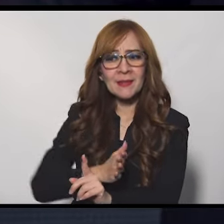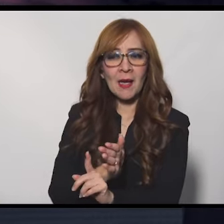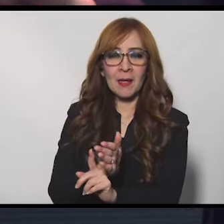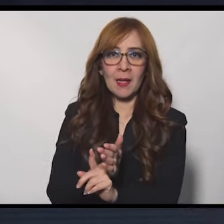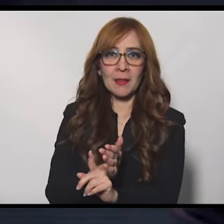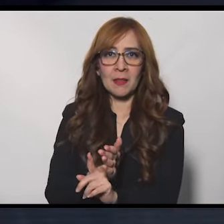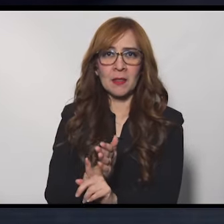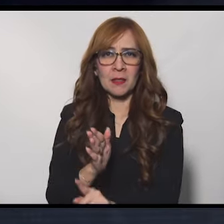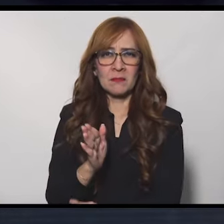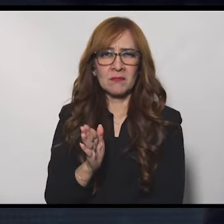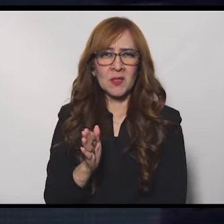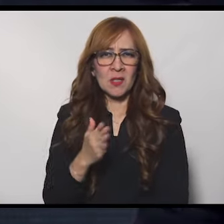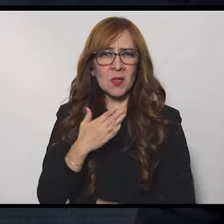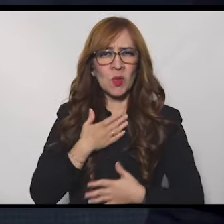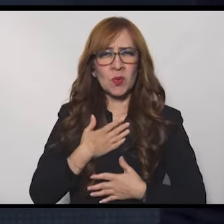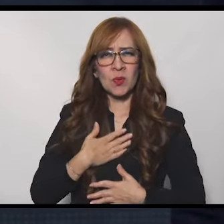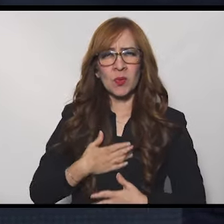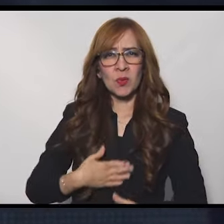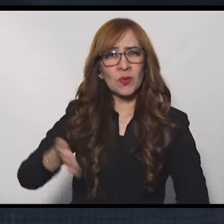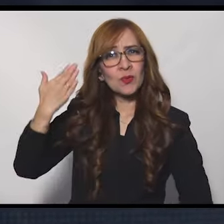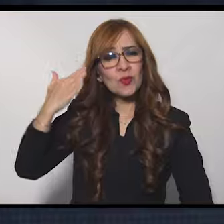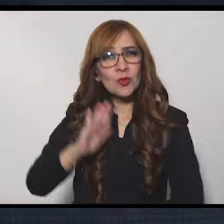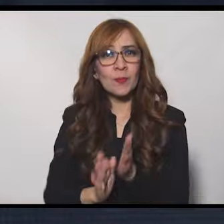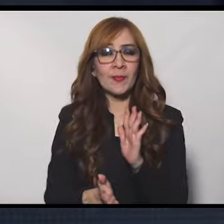Ya, dulu pernah gagal loh.